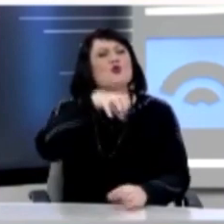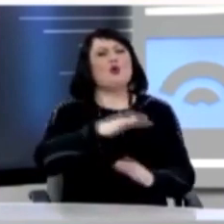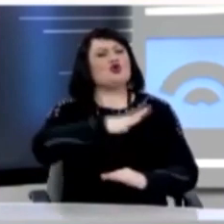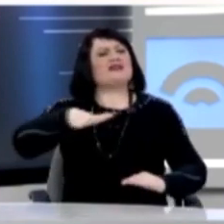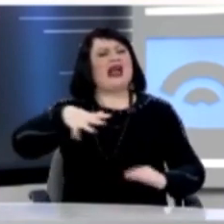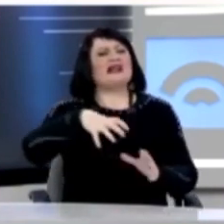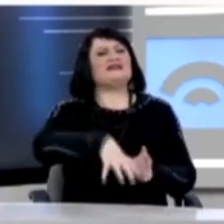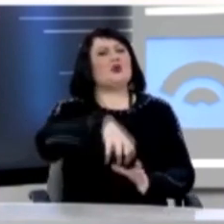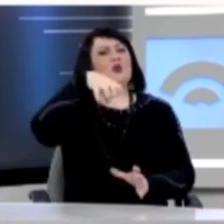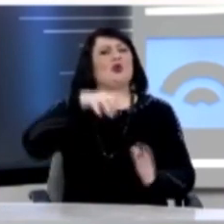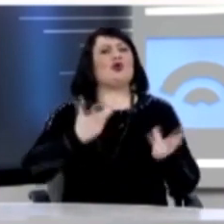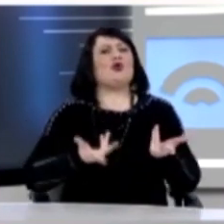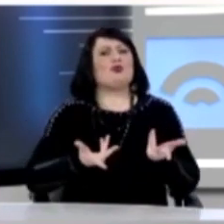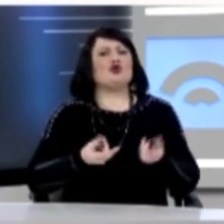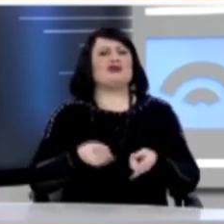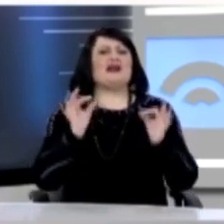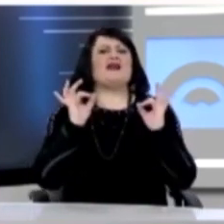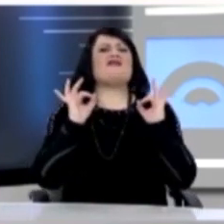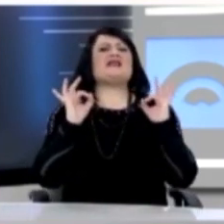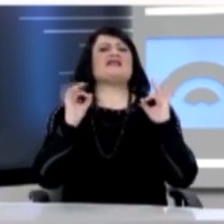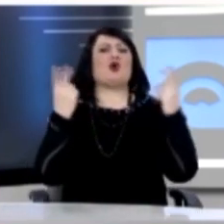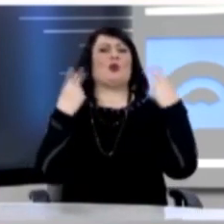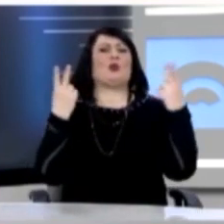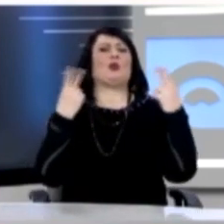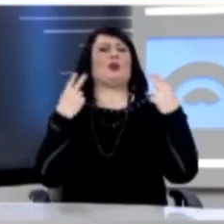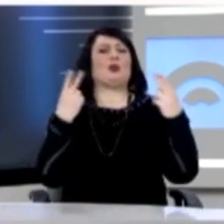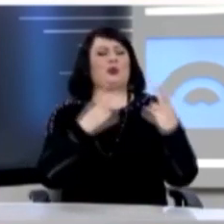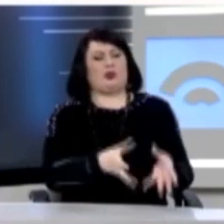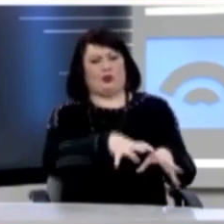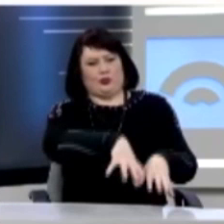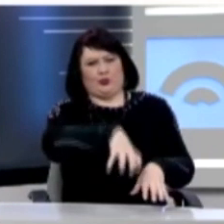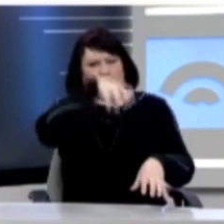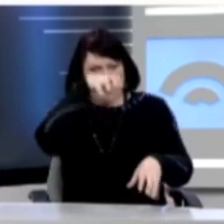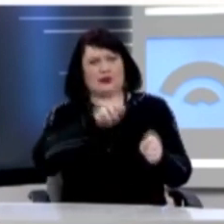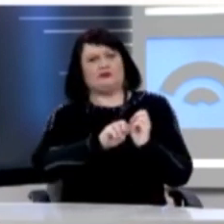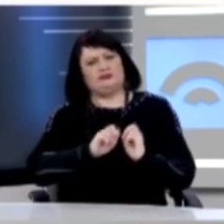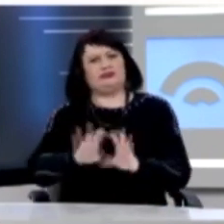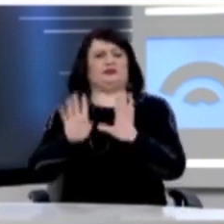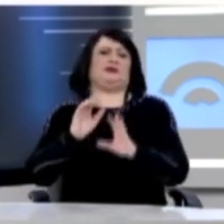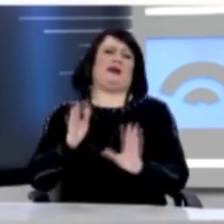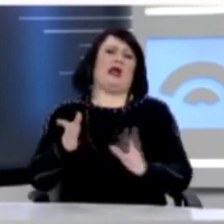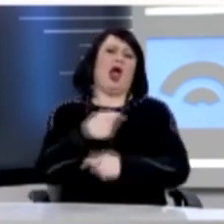δρόμο διοχέτευσης του φυσικού αερίου στις αγορές. Έτσι,